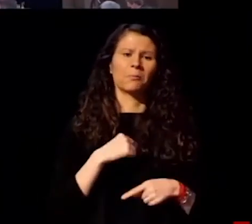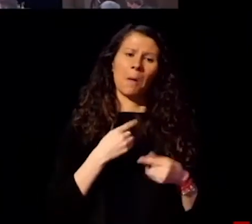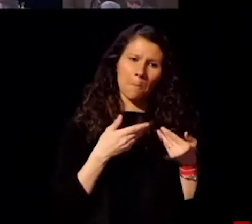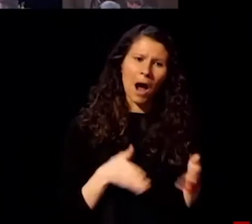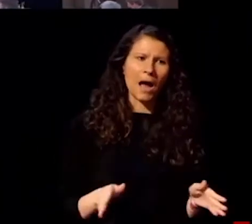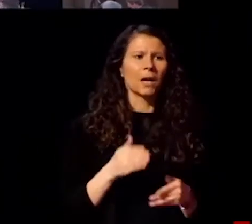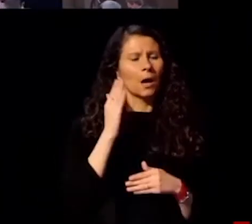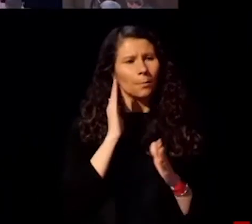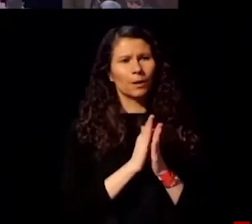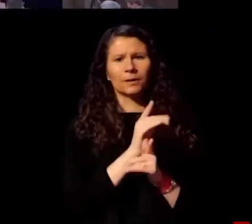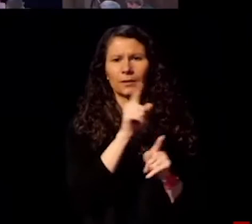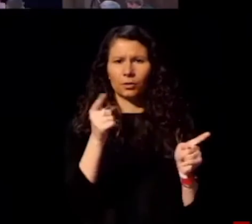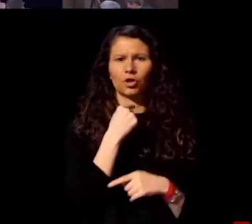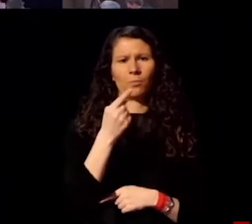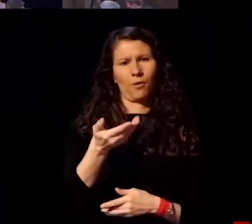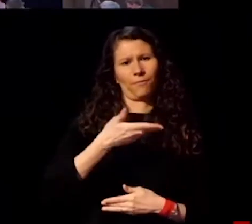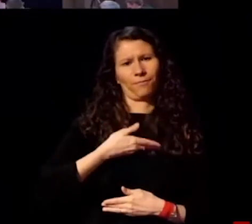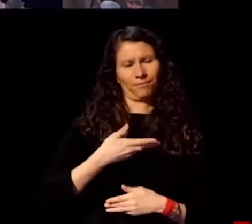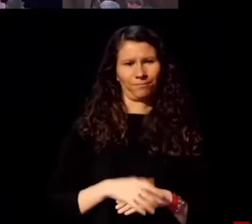danke